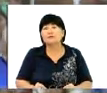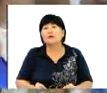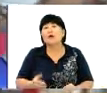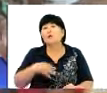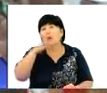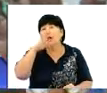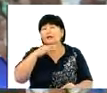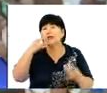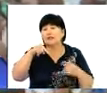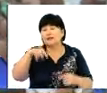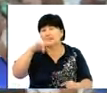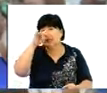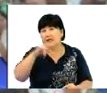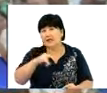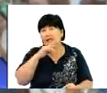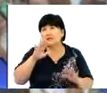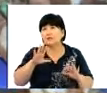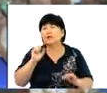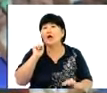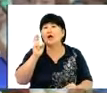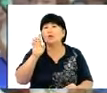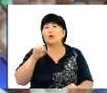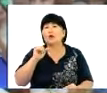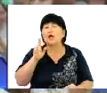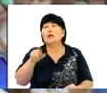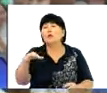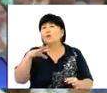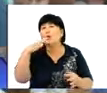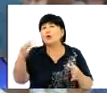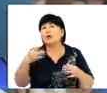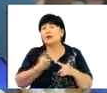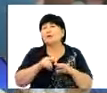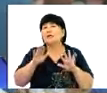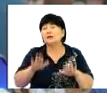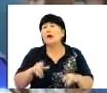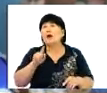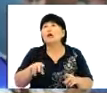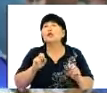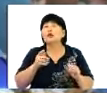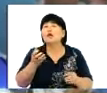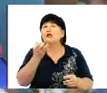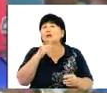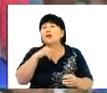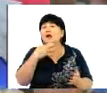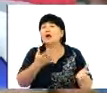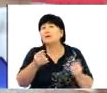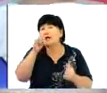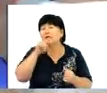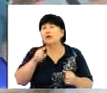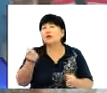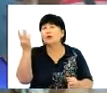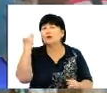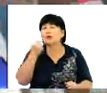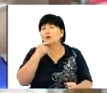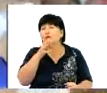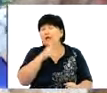Мой отец родился в Казахстане, в местечке Ахбулак. Он много рассказывал мне об этом месте, о том, как их тепло приняли казахи в то трудное